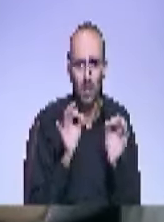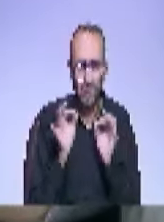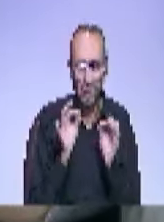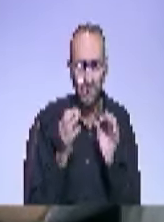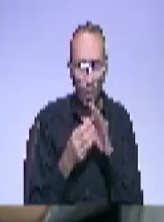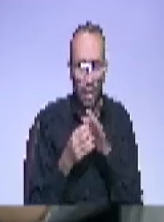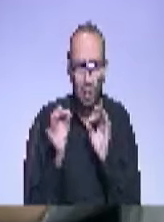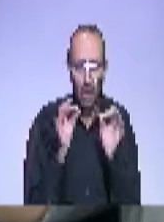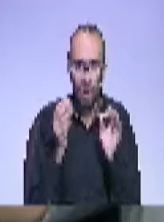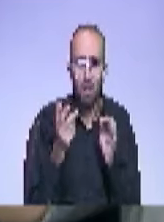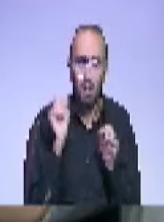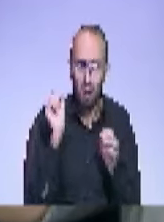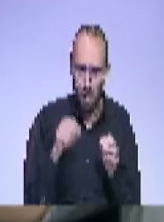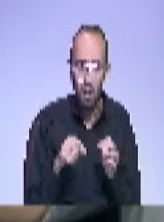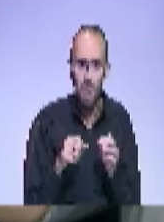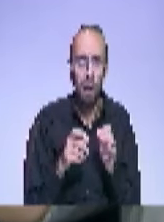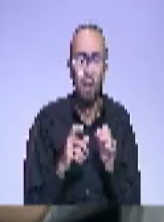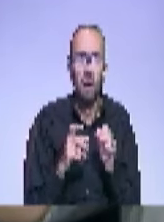كليه هندسه؟